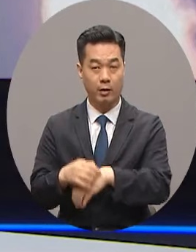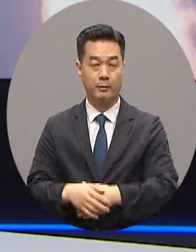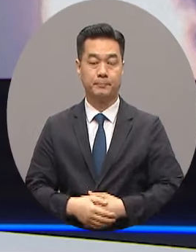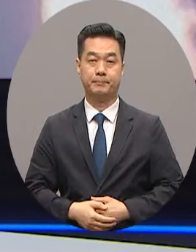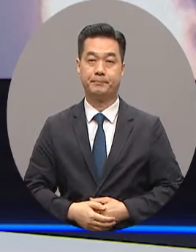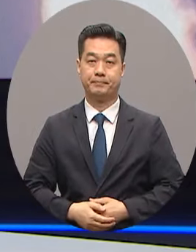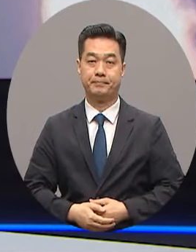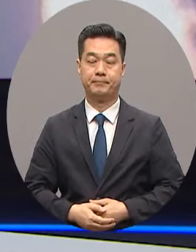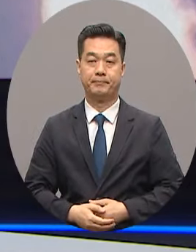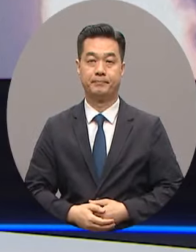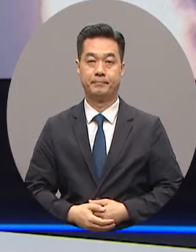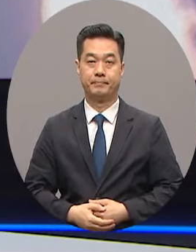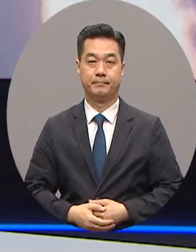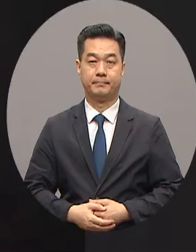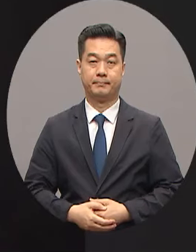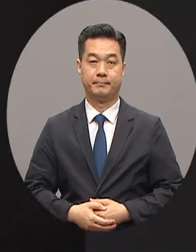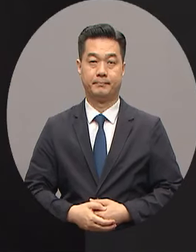보도합니다